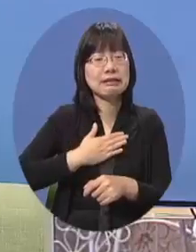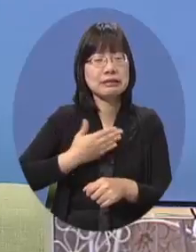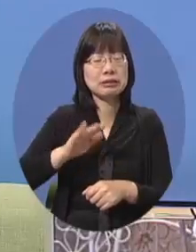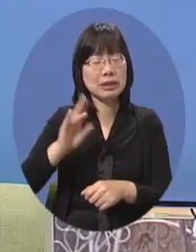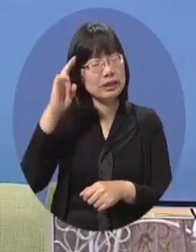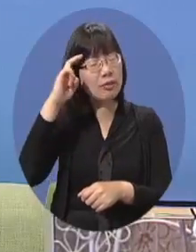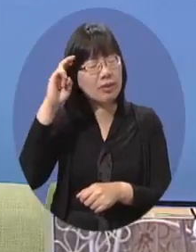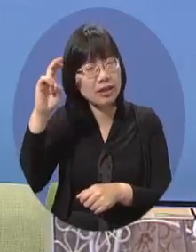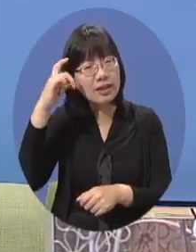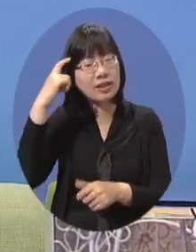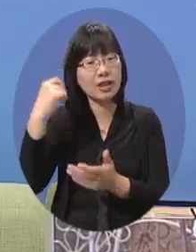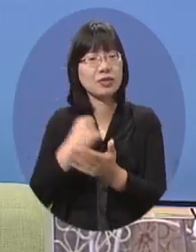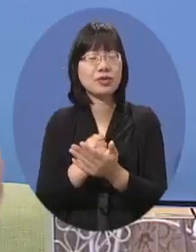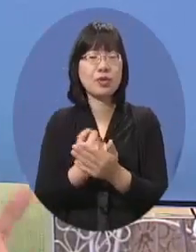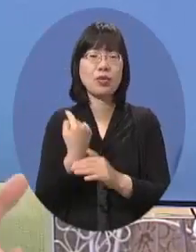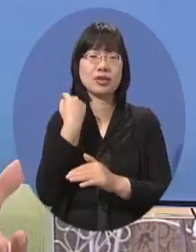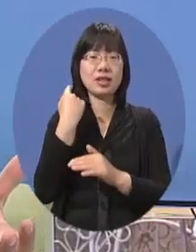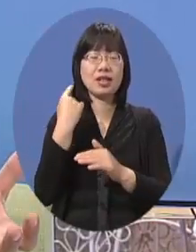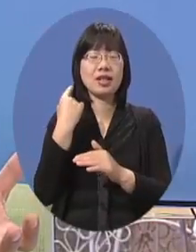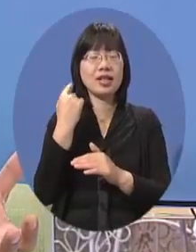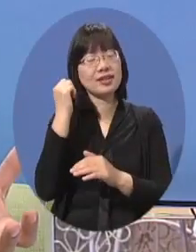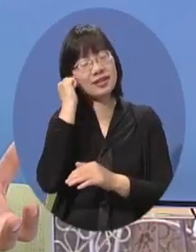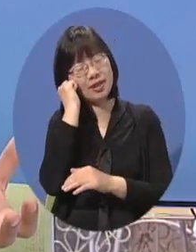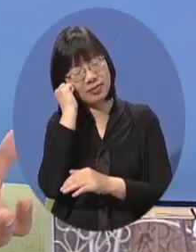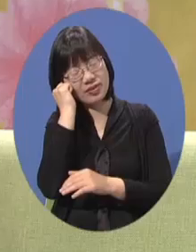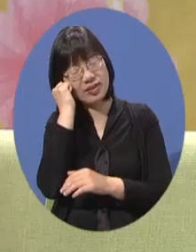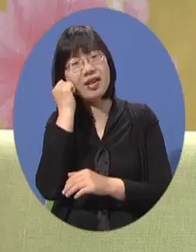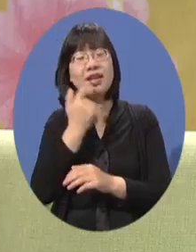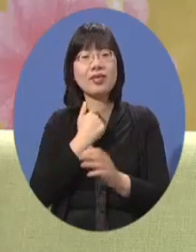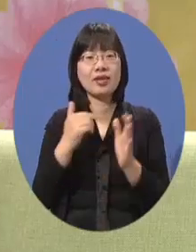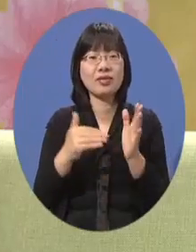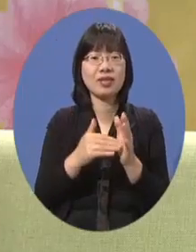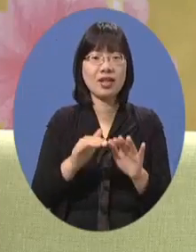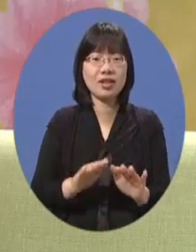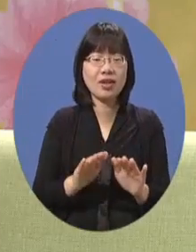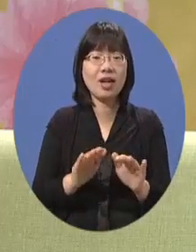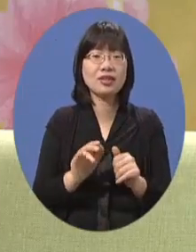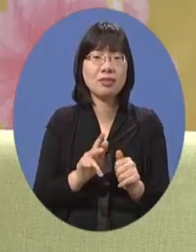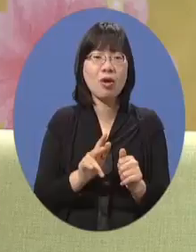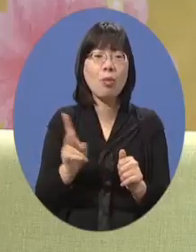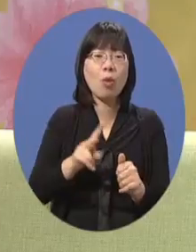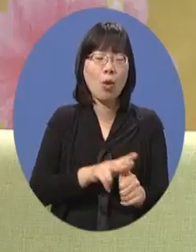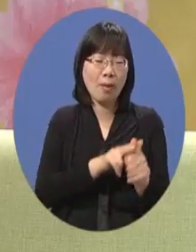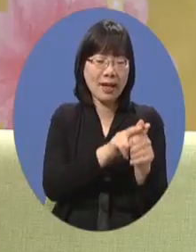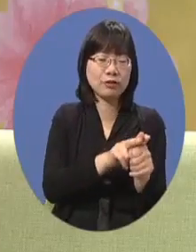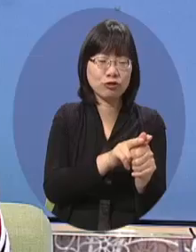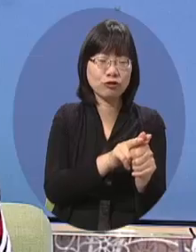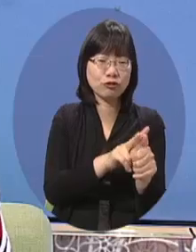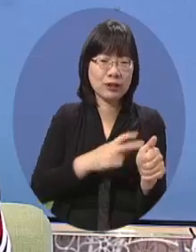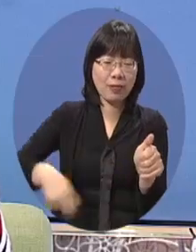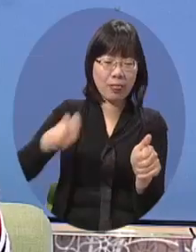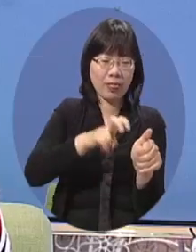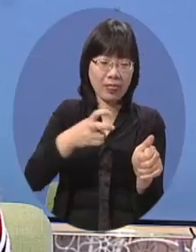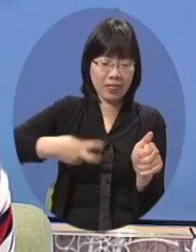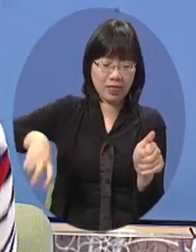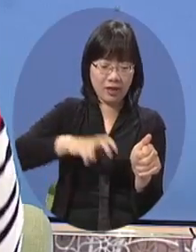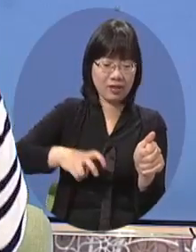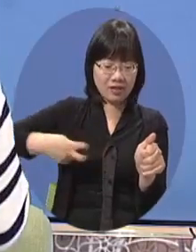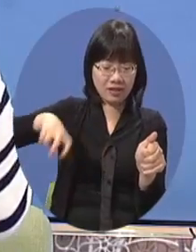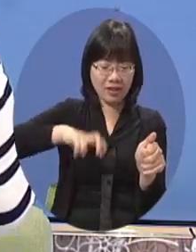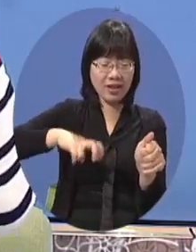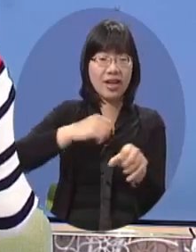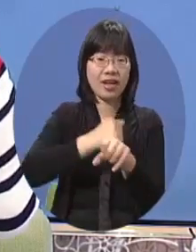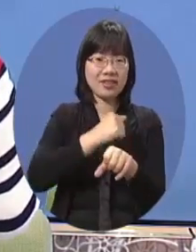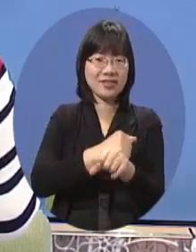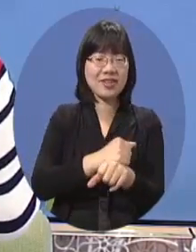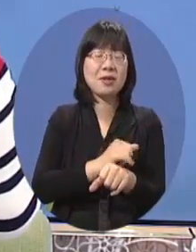왜요? 저는 정말 많이 놀았거든요. 정말 말뚝박기의 신이었어요. 너무 뛰어놀았는데 네. 두뇌가 그렇게